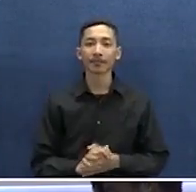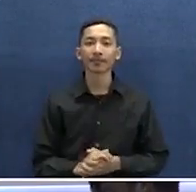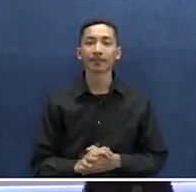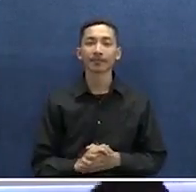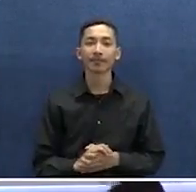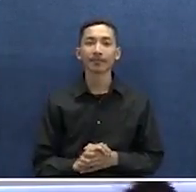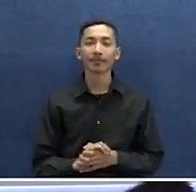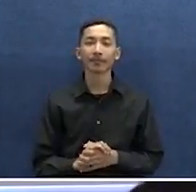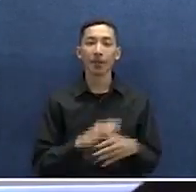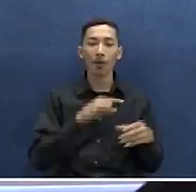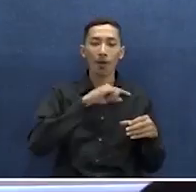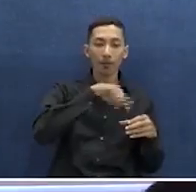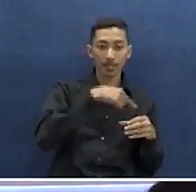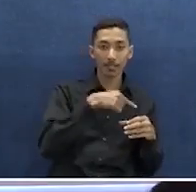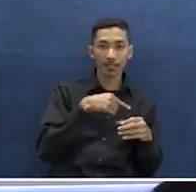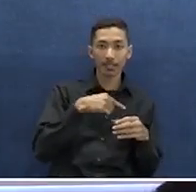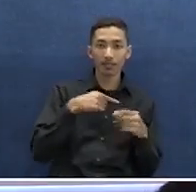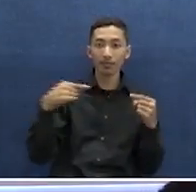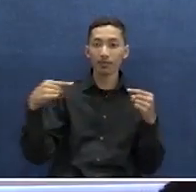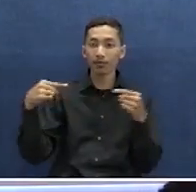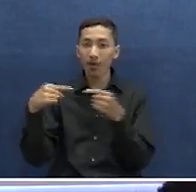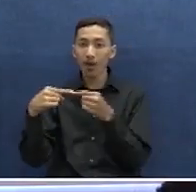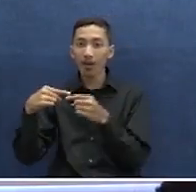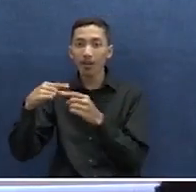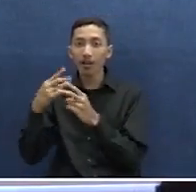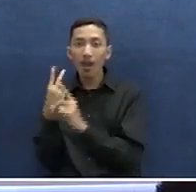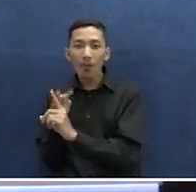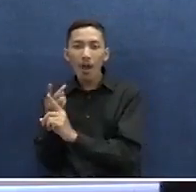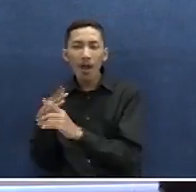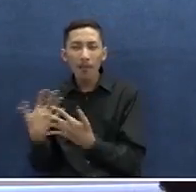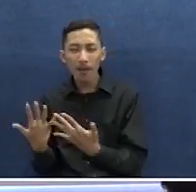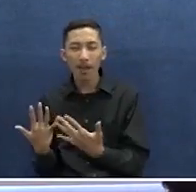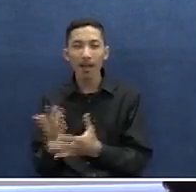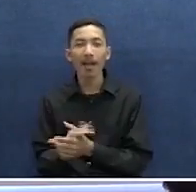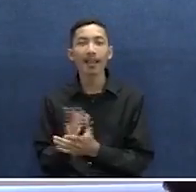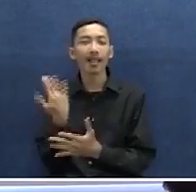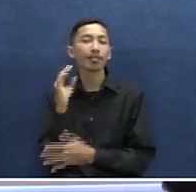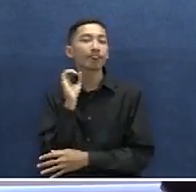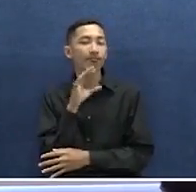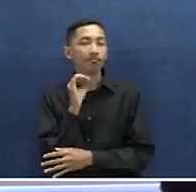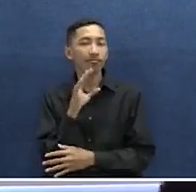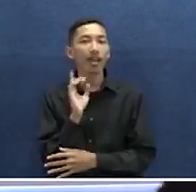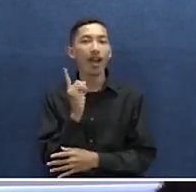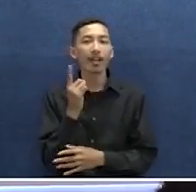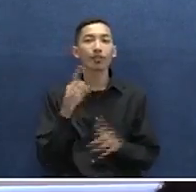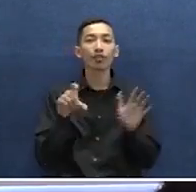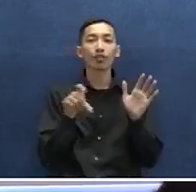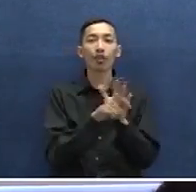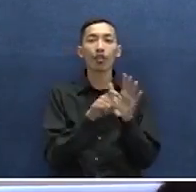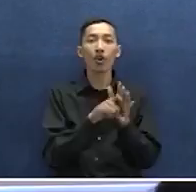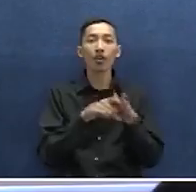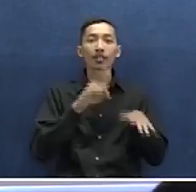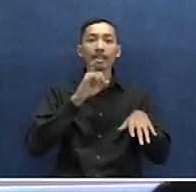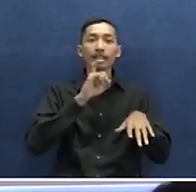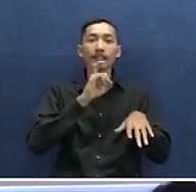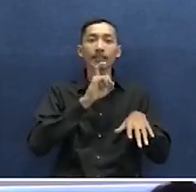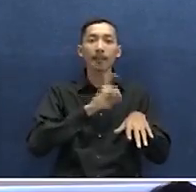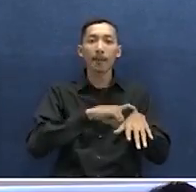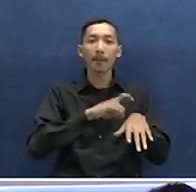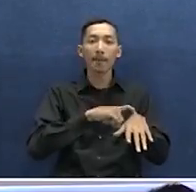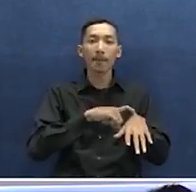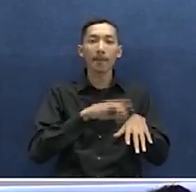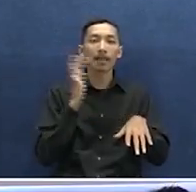kok Apa sih hubungannya kopi dengan dakwah kalau dari adfly tadi sudah disebutkan sekarang setiap jam-jam tertentu Apabila ada panggilan